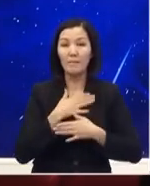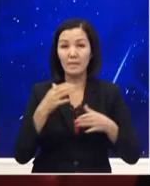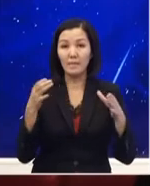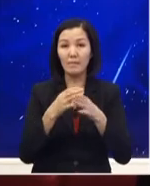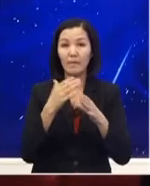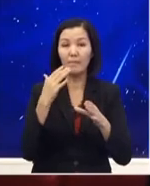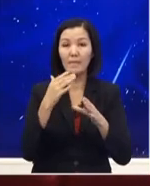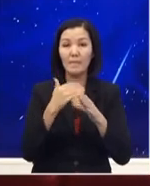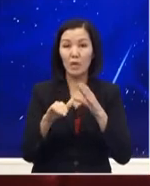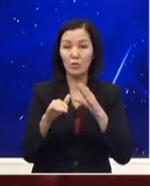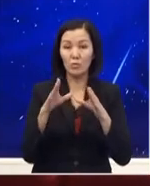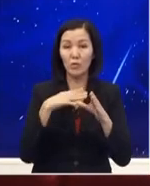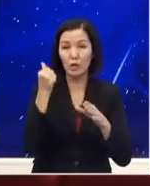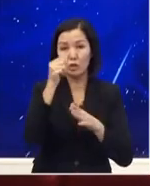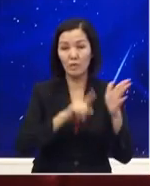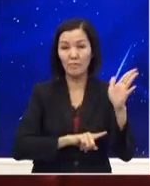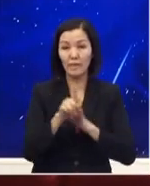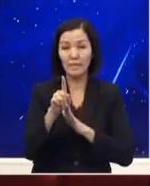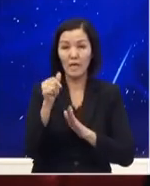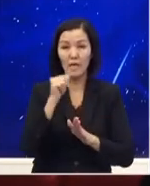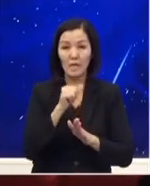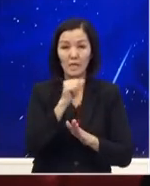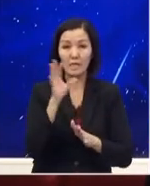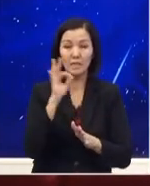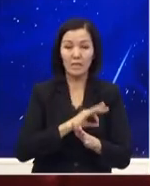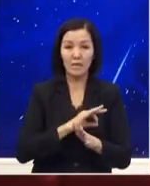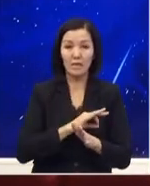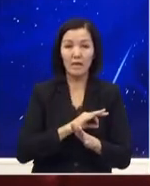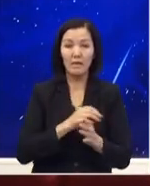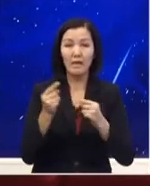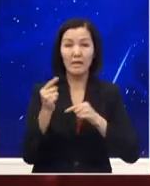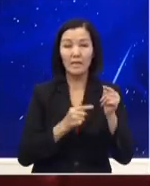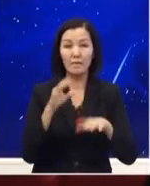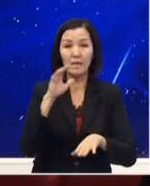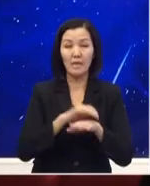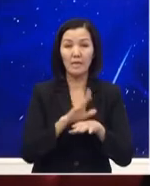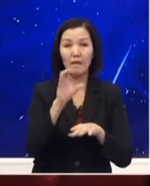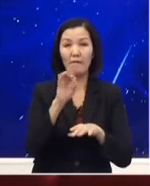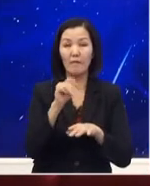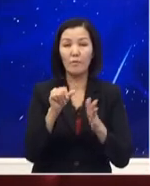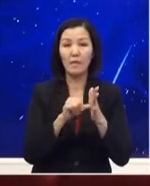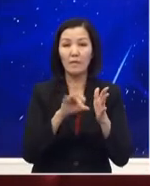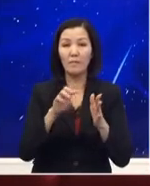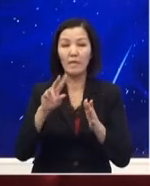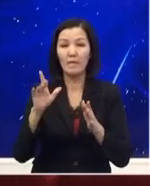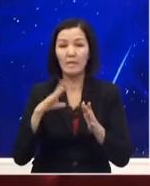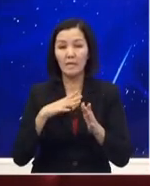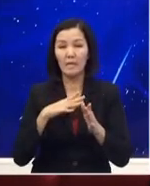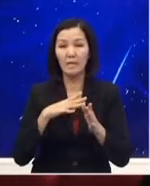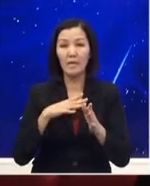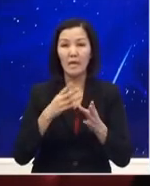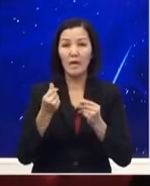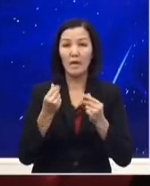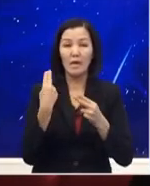тікелей жолдайды. Осылай жыл басынан бері кірісін жасырған кәсіпкерлерді анықтадық. Бүгінде Вайфон жүйесімен 6 миллиард теңгеден аса берешек